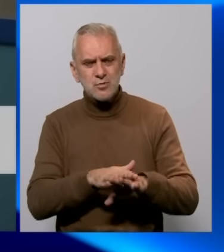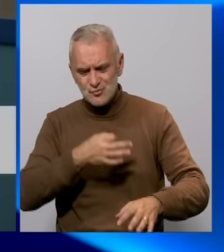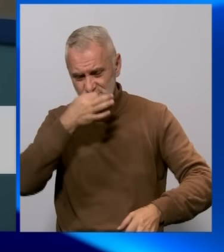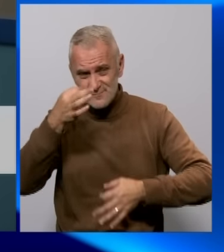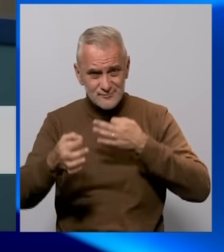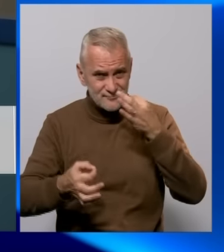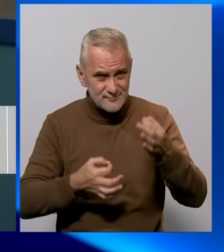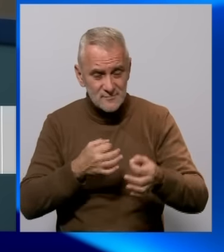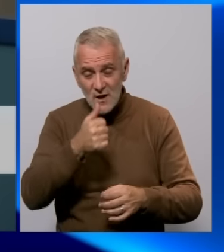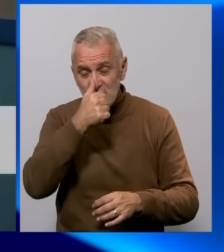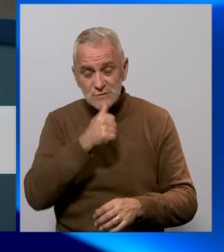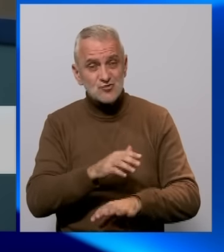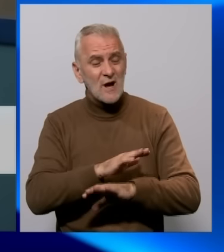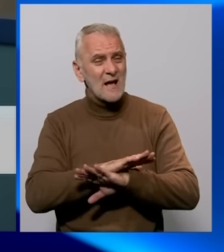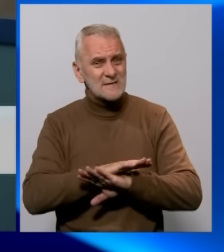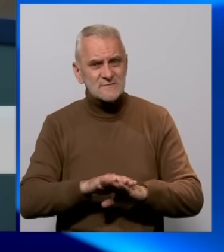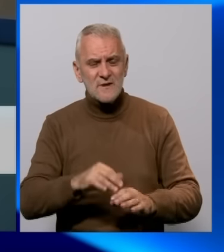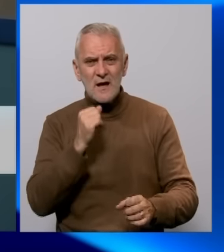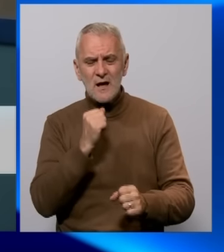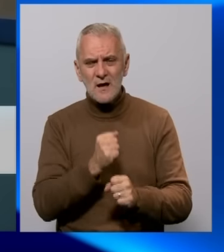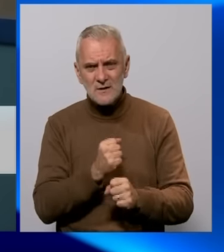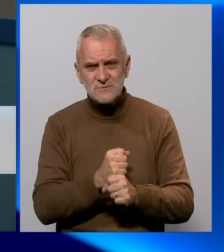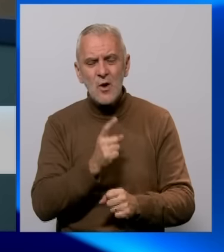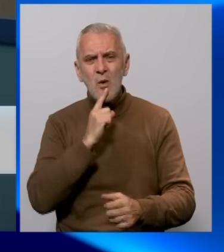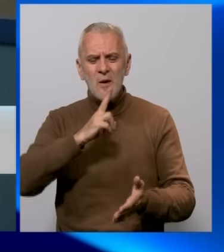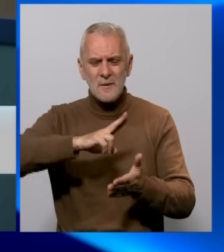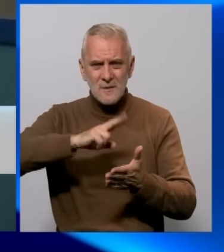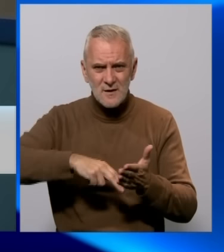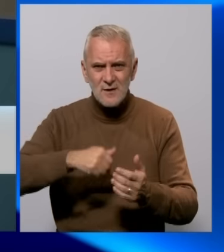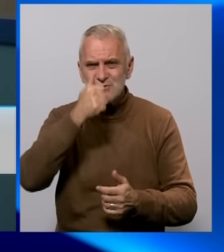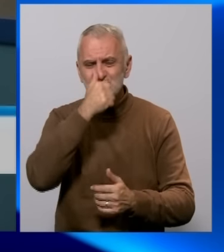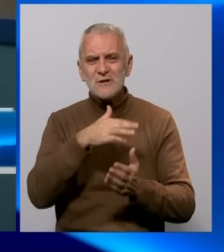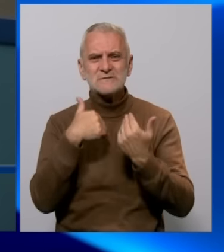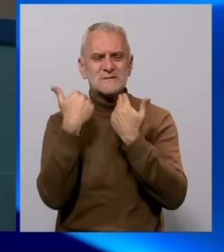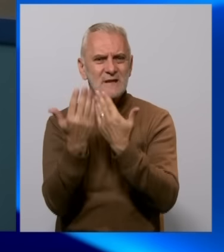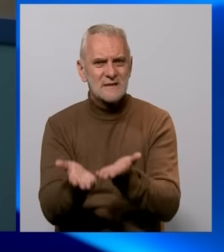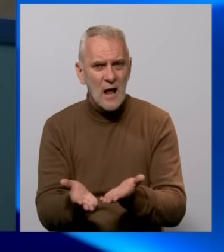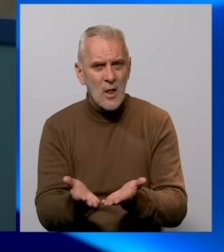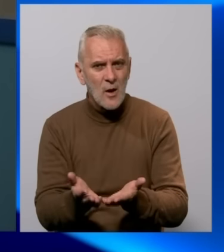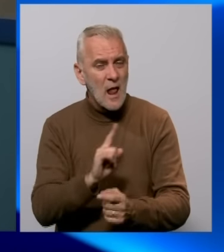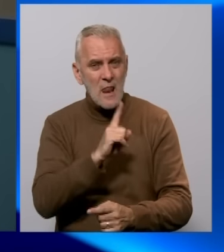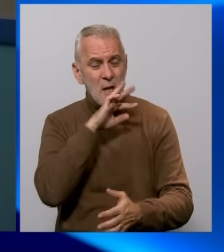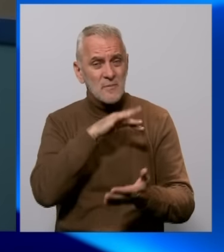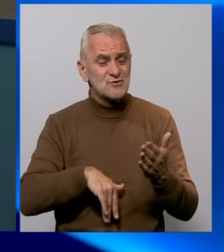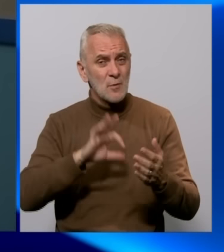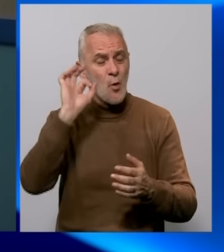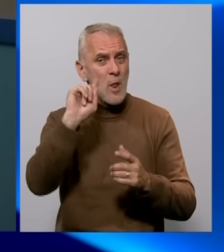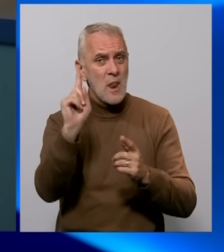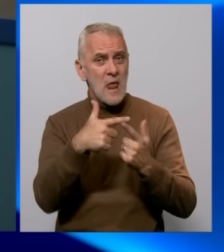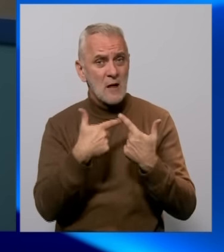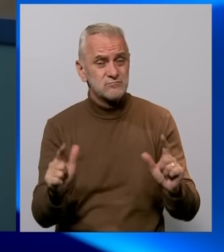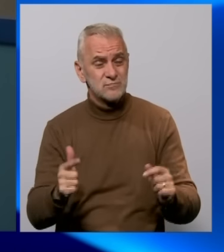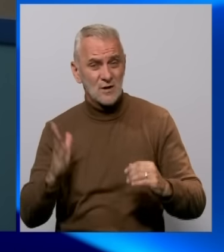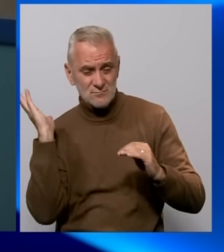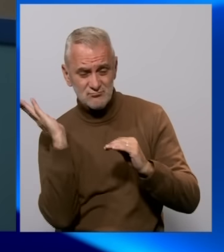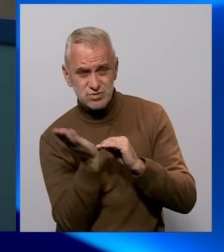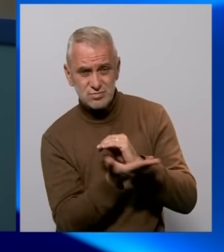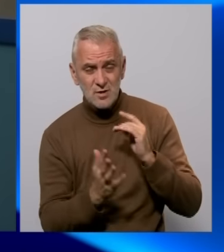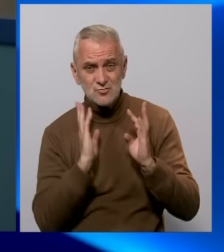istraživati šta je sve urađeno, s kim se potpisivalo, šta se davalo, šta se dodjeljivalo, a da ne pričam o nelegalnoj sječi šume za koju